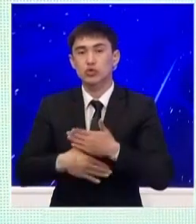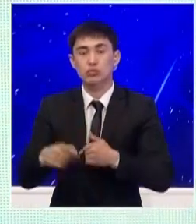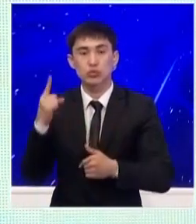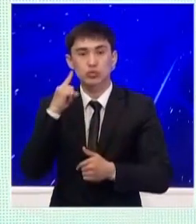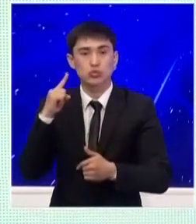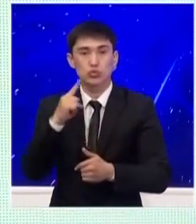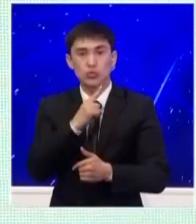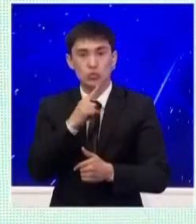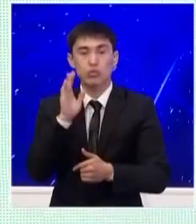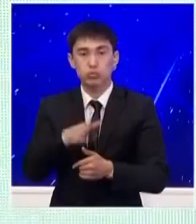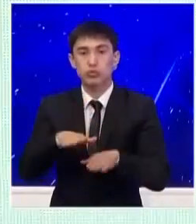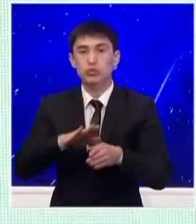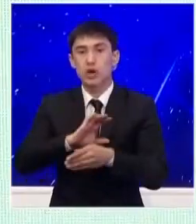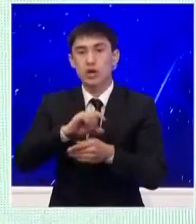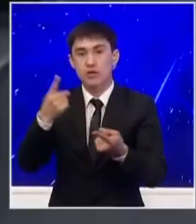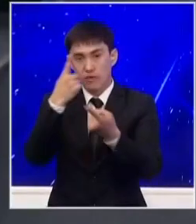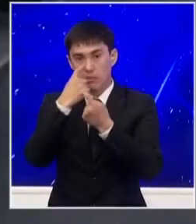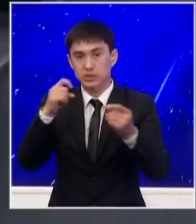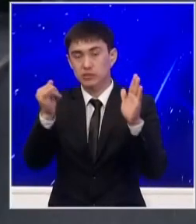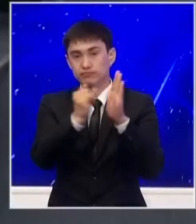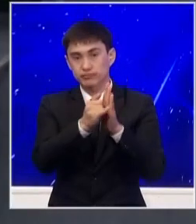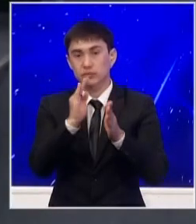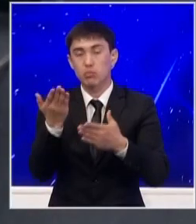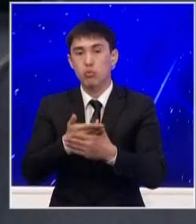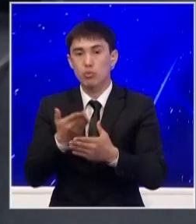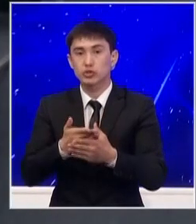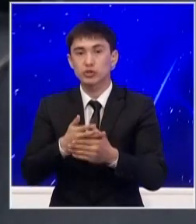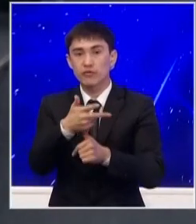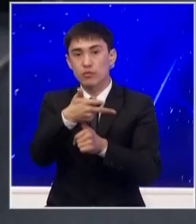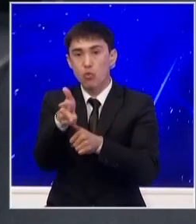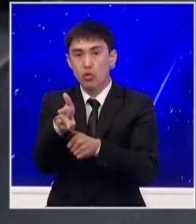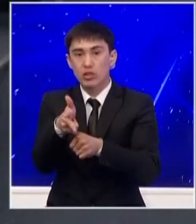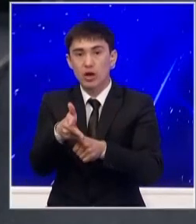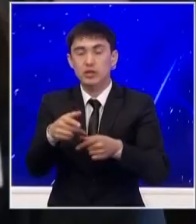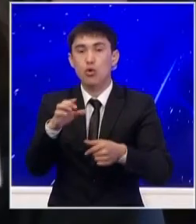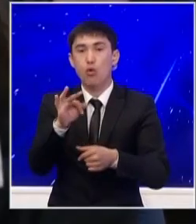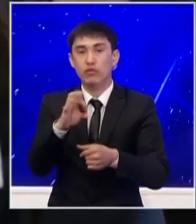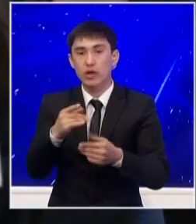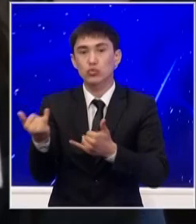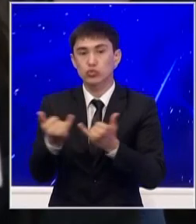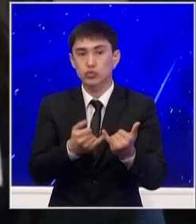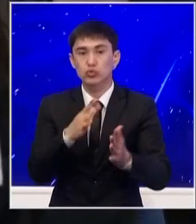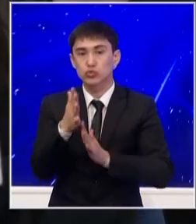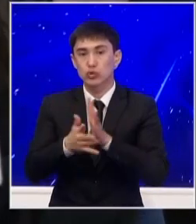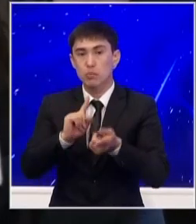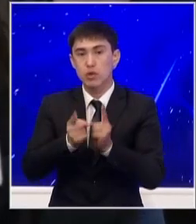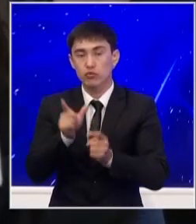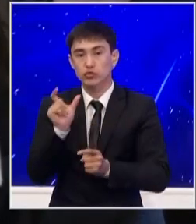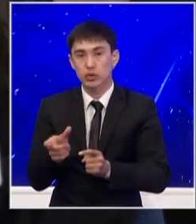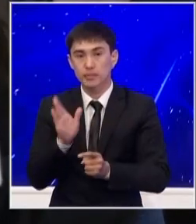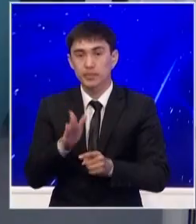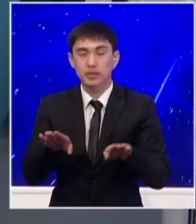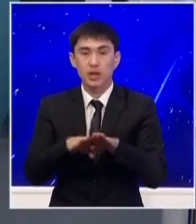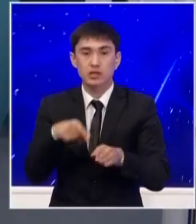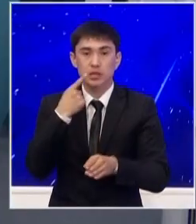на участках будет размещена информация для оказания помощи в режиме онлайн или офлайн услуг сурдопереводчика. Также